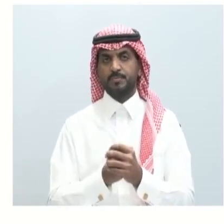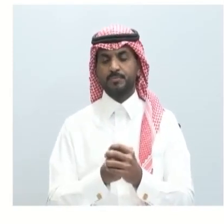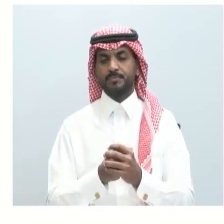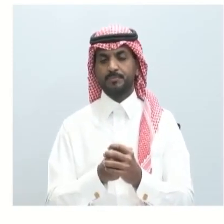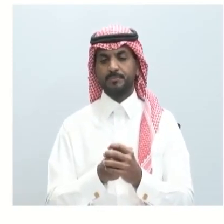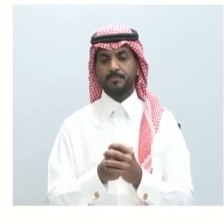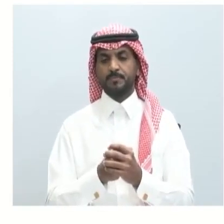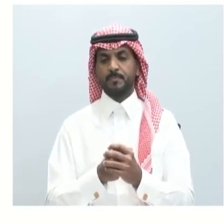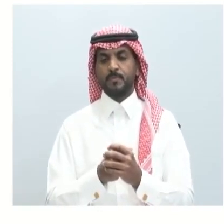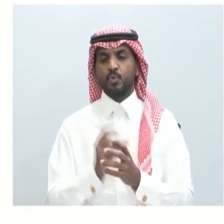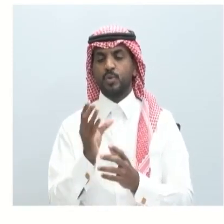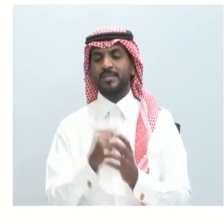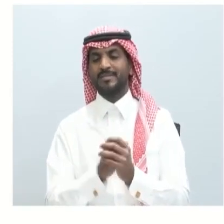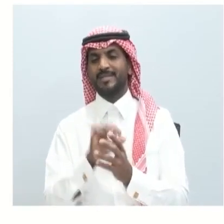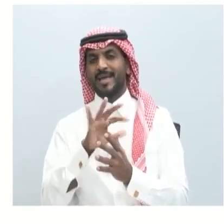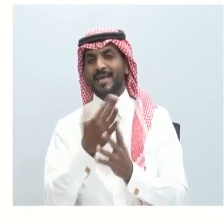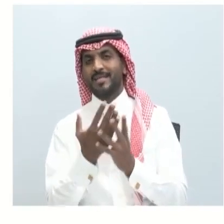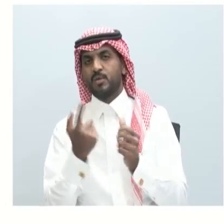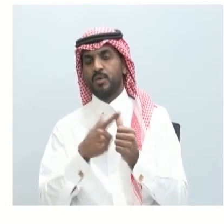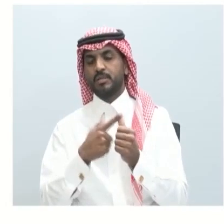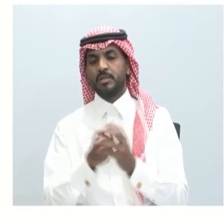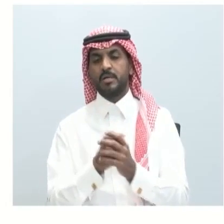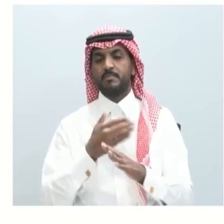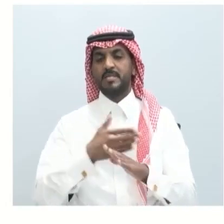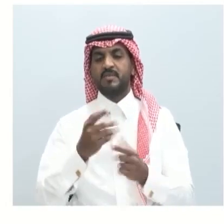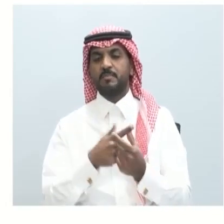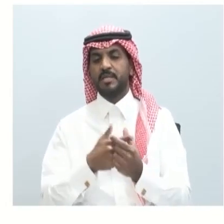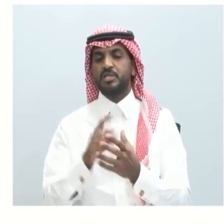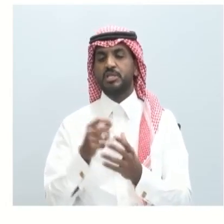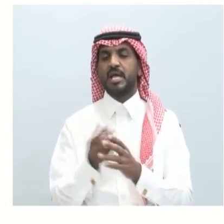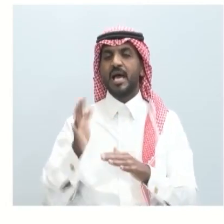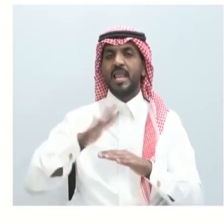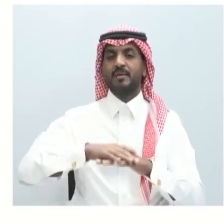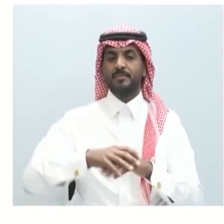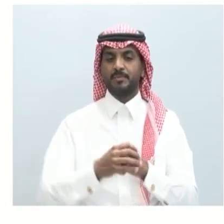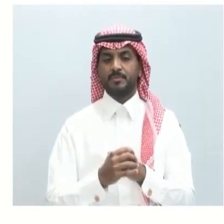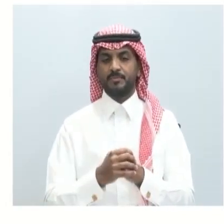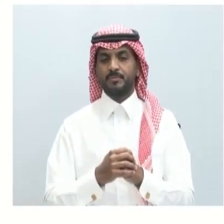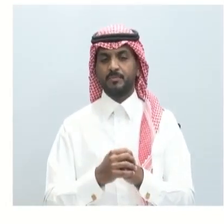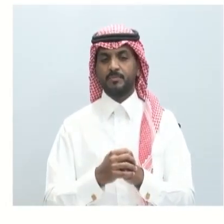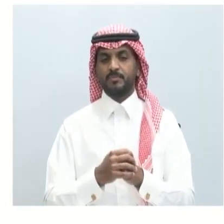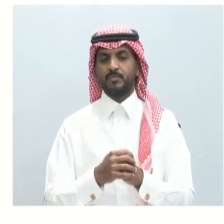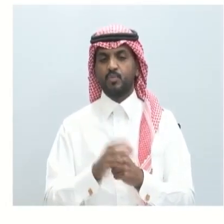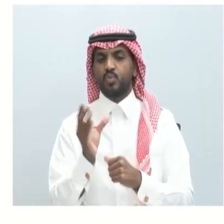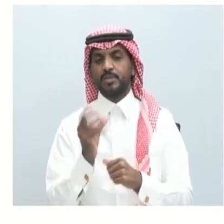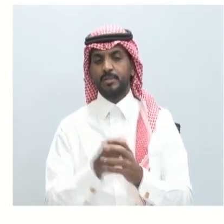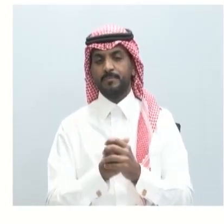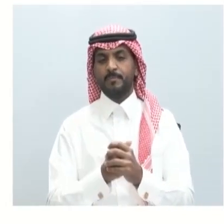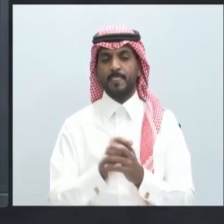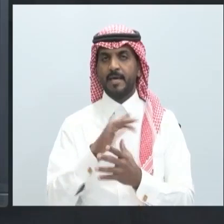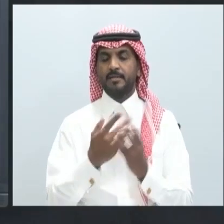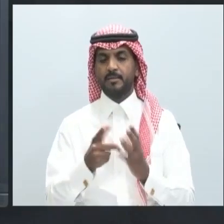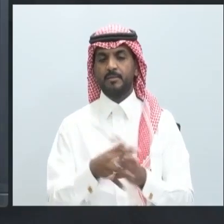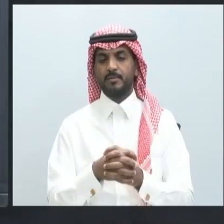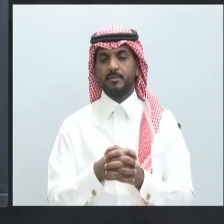الجينات وحده خريطه واحده هي المسافه بين جينين على الكروموسوم يعني هنا هنا نسميها وحده خريطه واحده